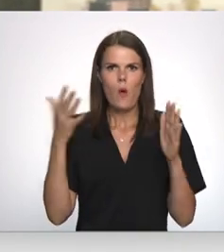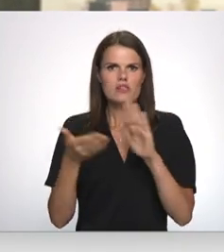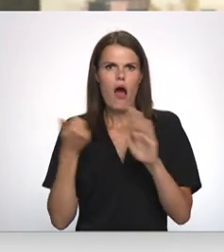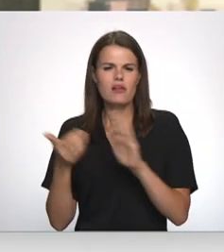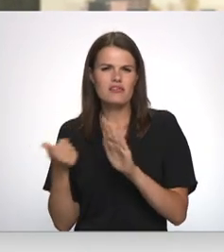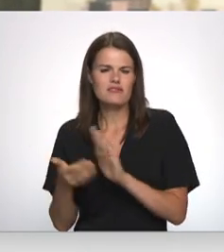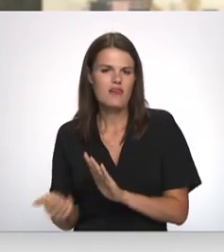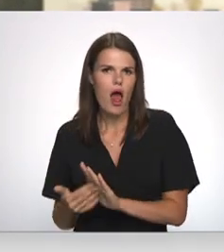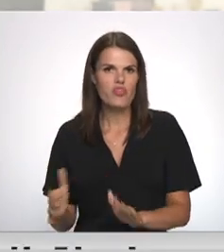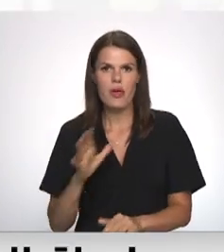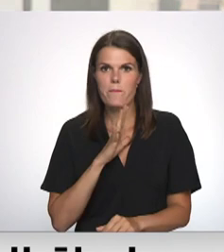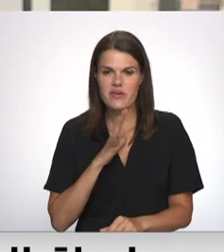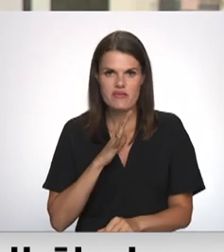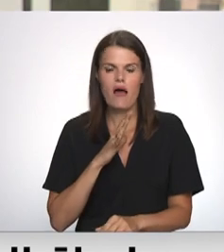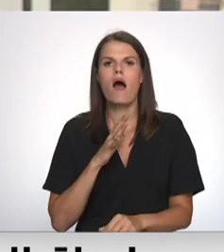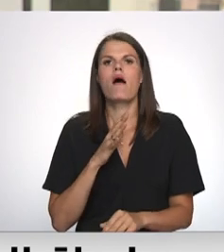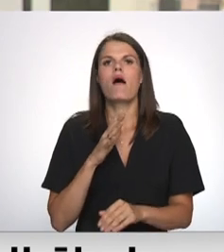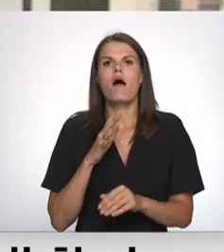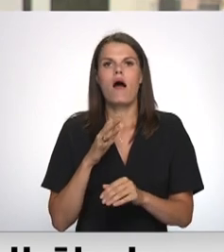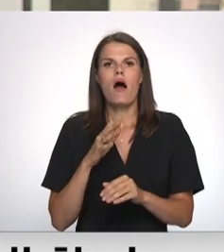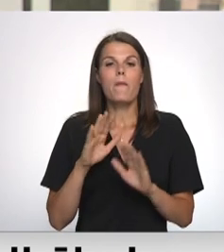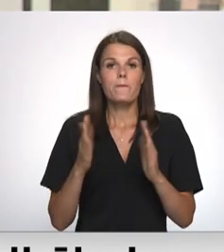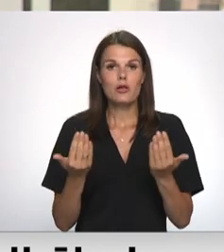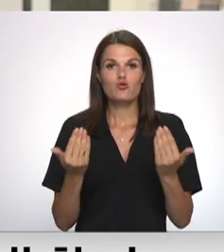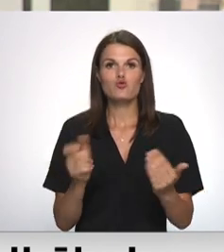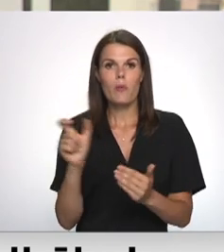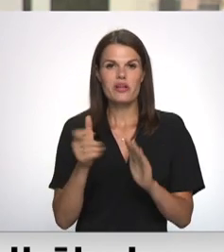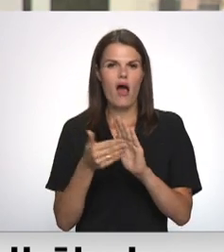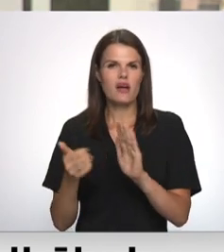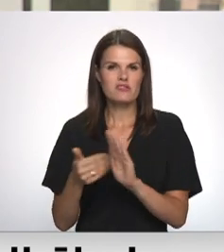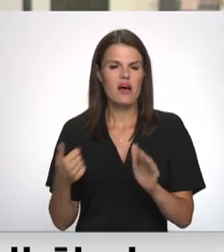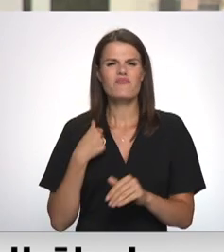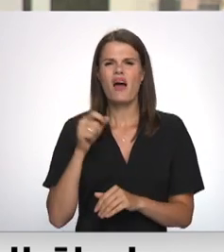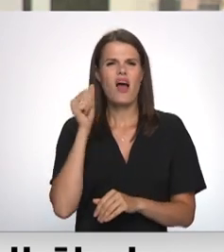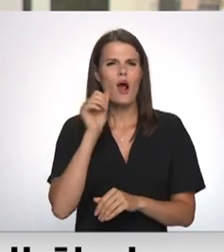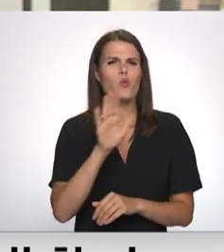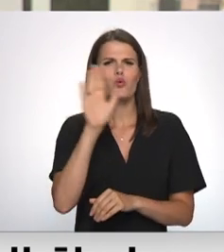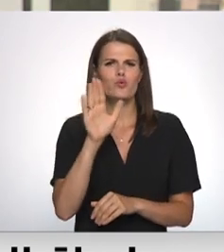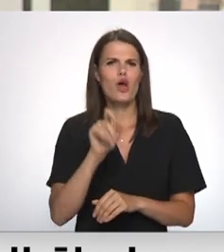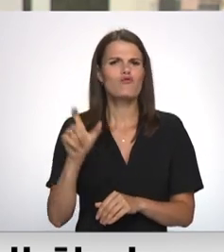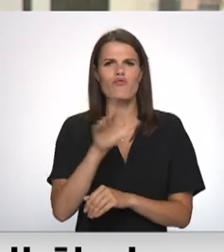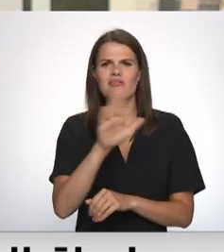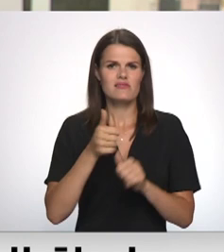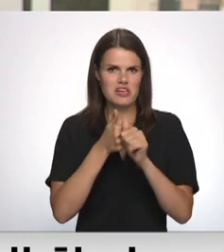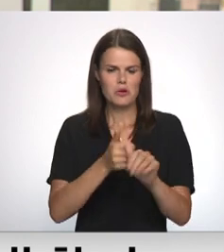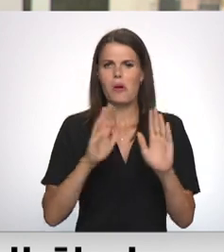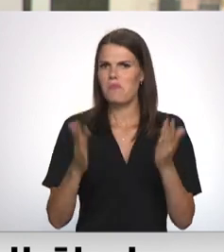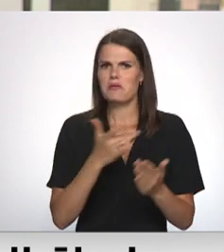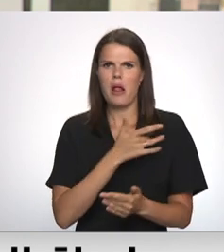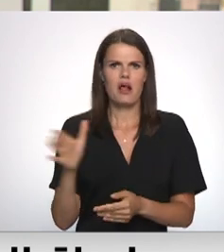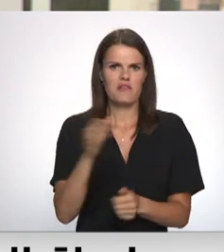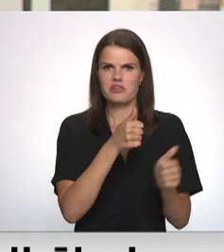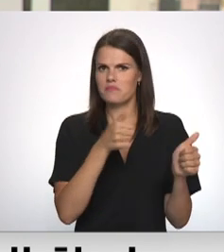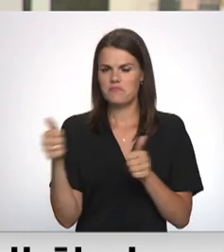nekā notikušie reisi. Šobrīd nenotikušie reisi, es katru dienu vairs nesekoju līdz mājaslapā, bet man liekas, ka nav vairs tādu